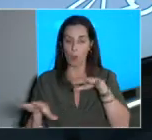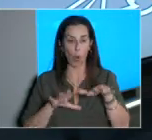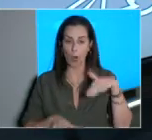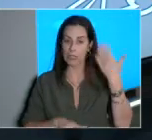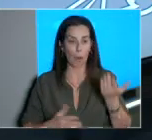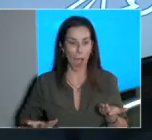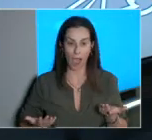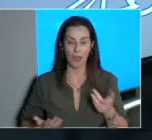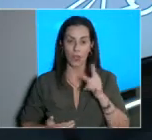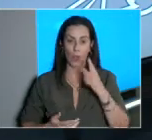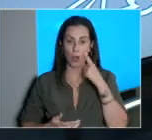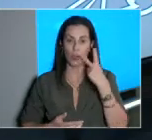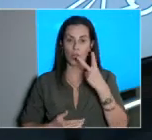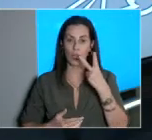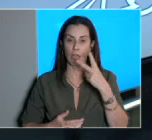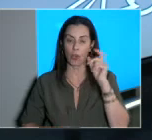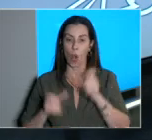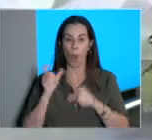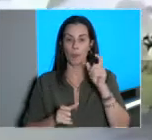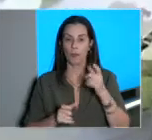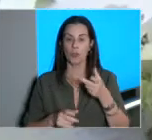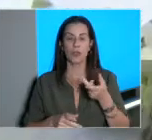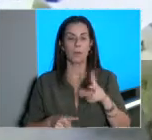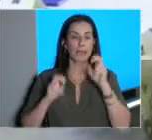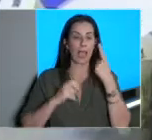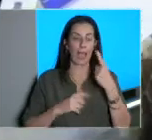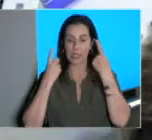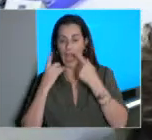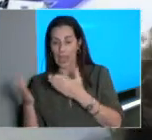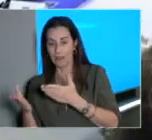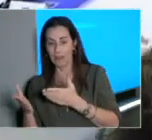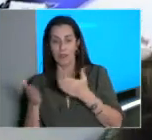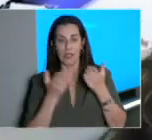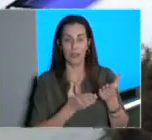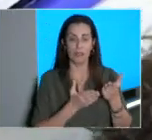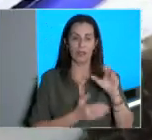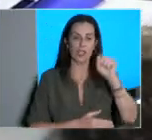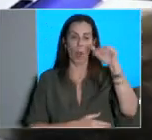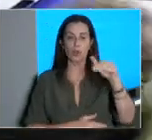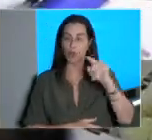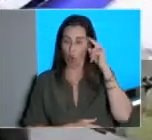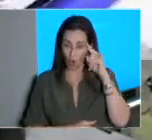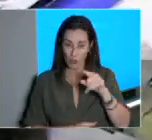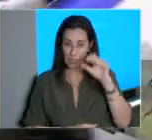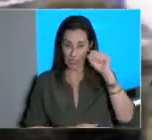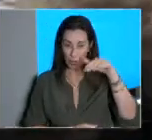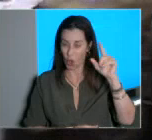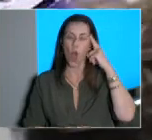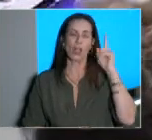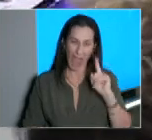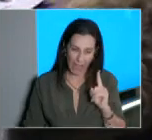מהקואליציה הבאה. אז אתה רואה שני גורמים שקופצים בכל הזדמנות. אחד זה החרדים, ושני זה סמוטריץ'. מי שחושב שבצלאל לא